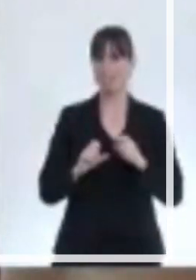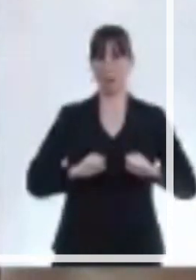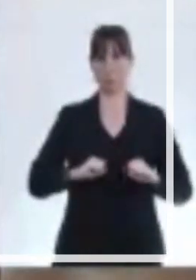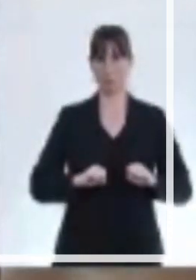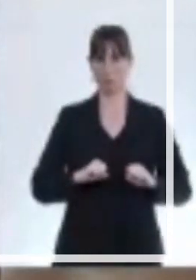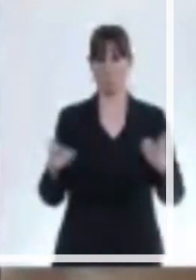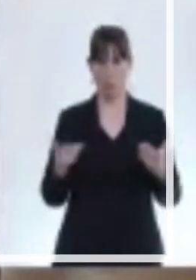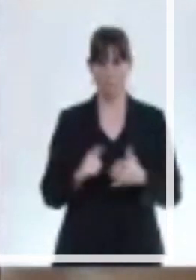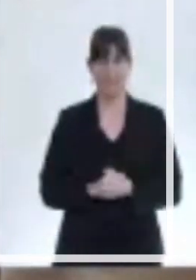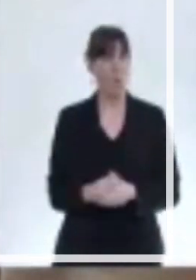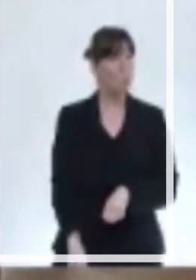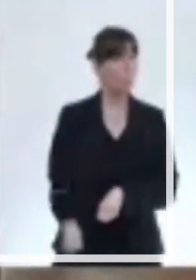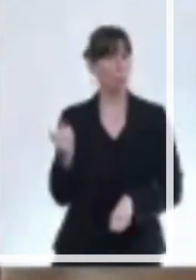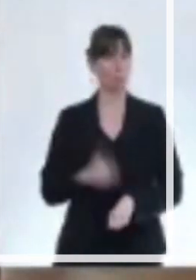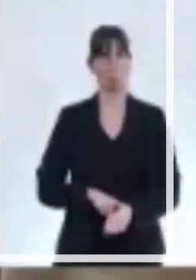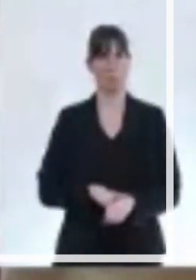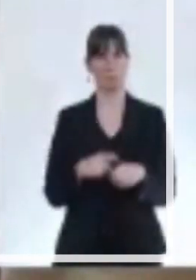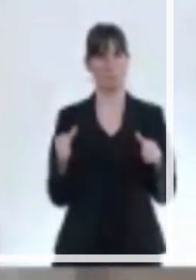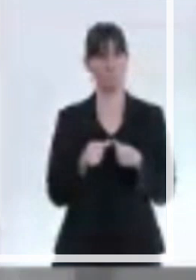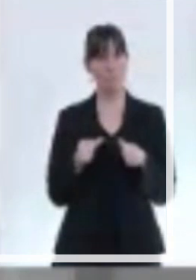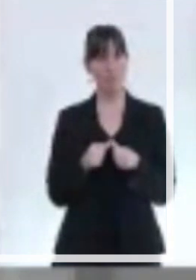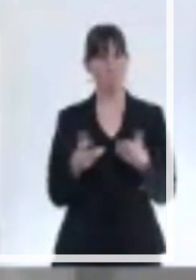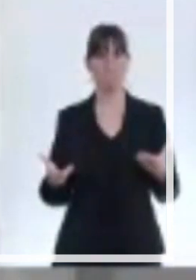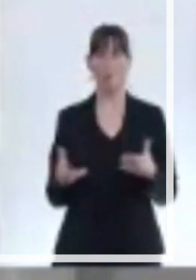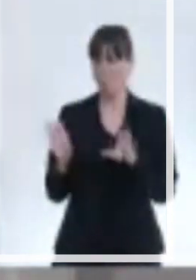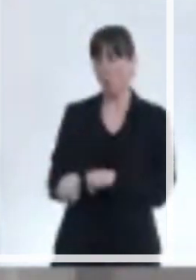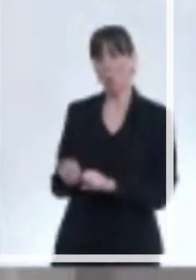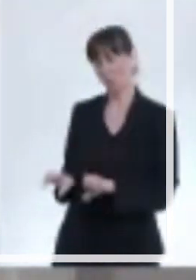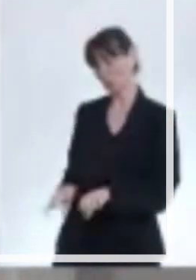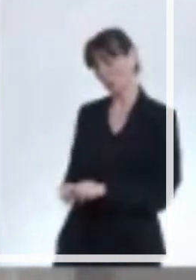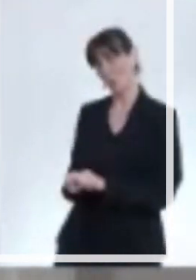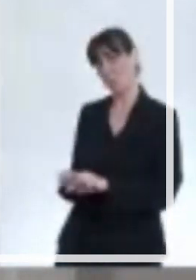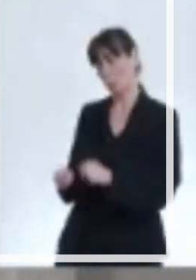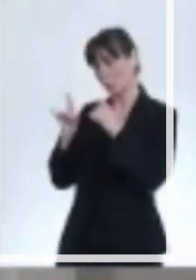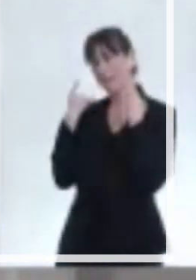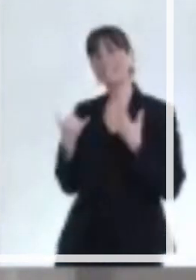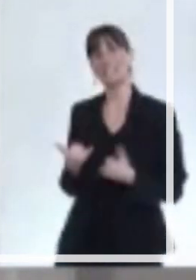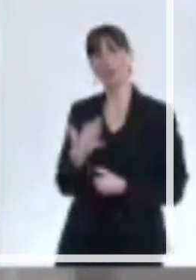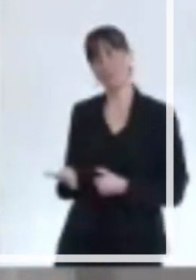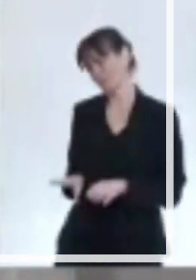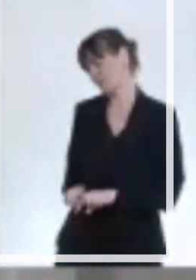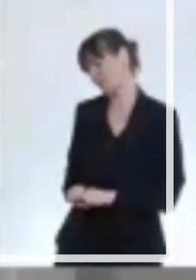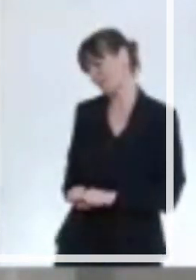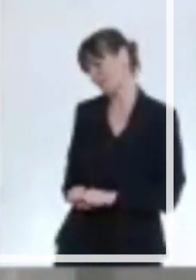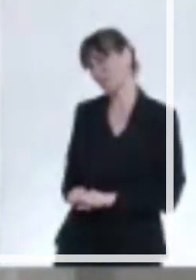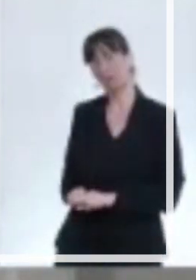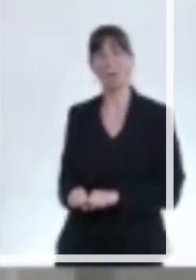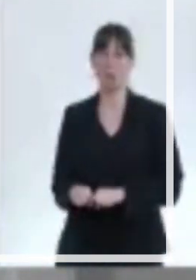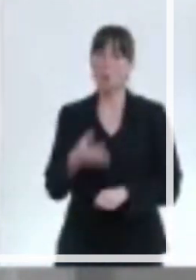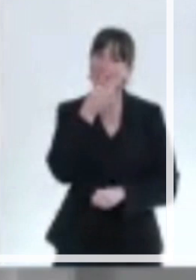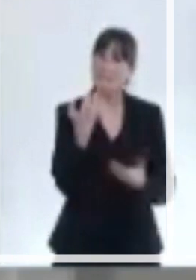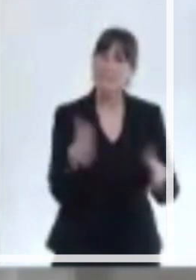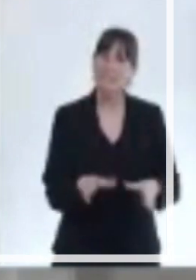de suite augmenté de façon drastique la production intensive de masques sur le territoire national je lui ai déjà dit les usines tournent en permanence